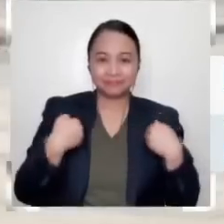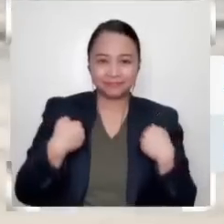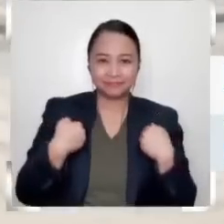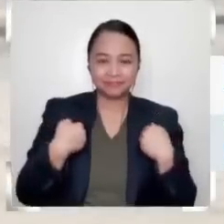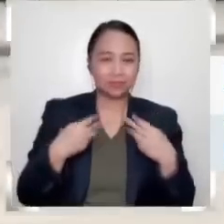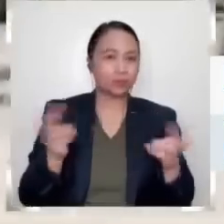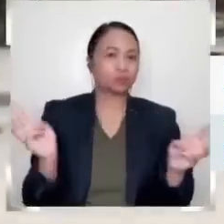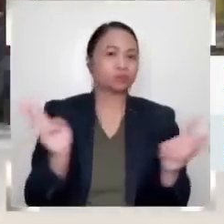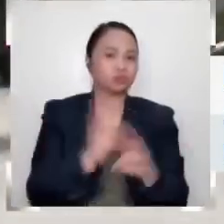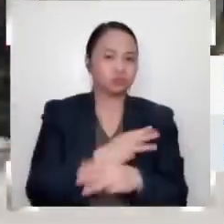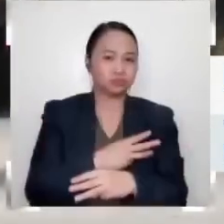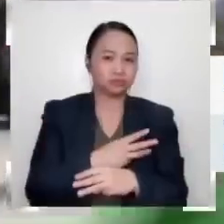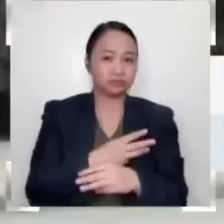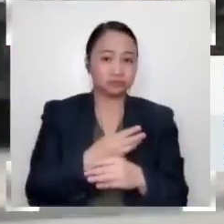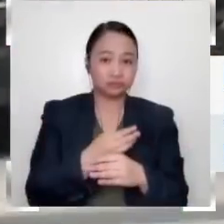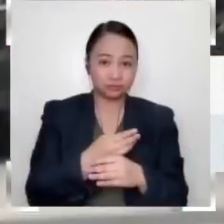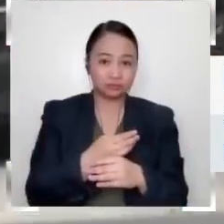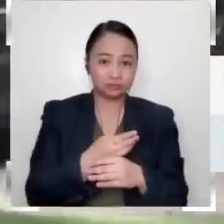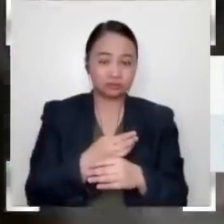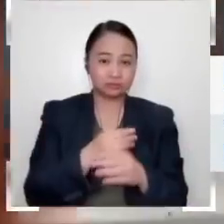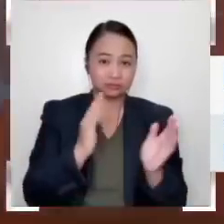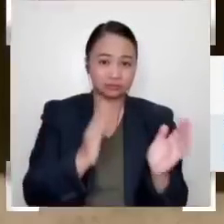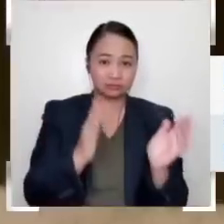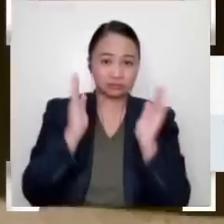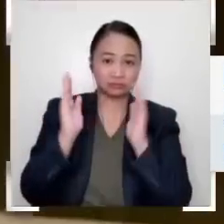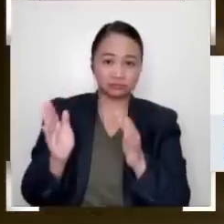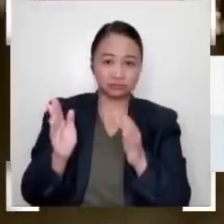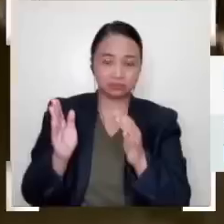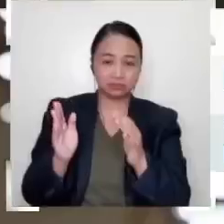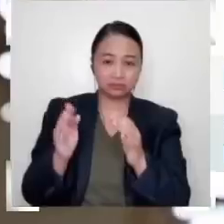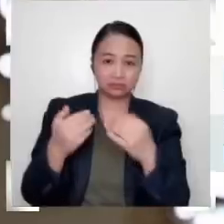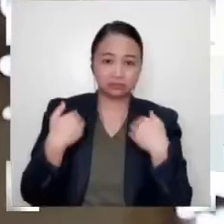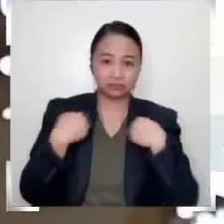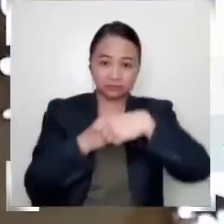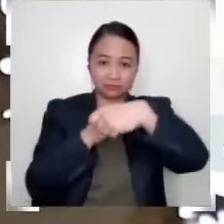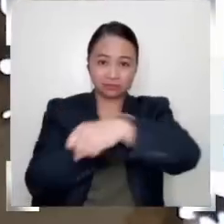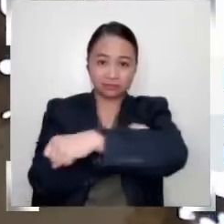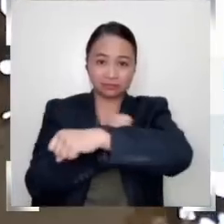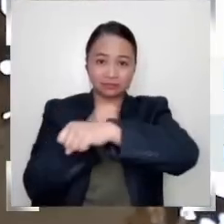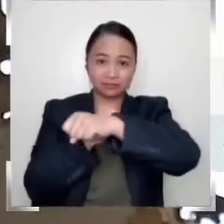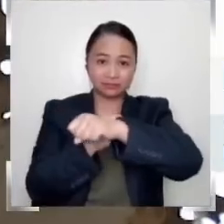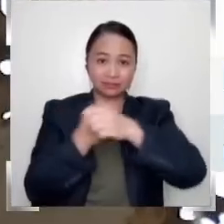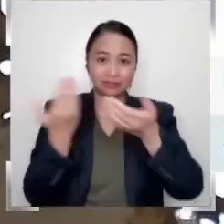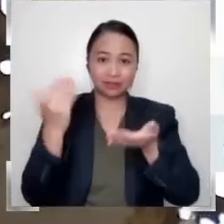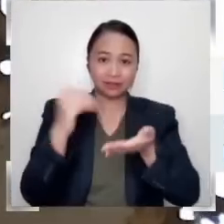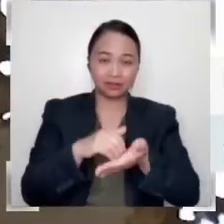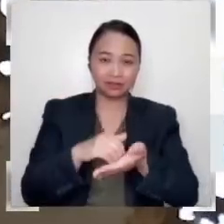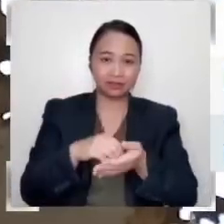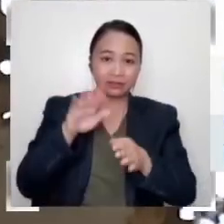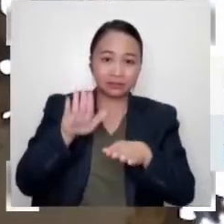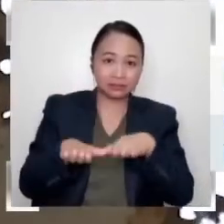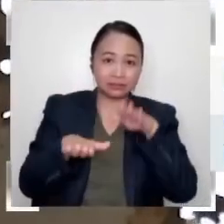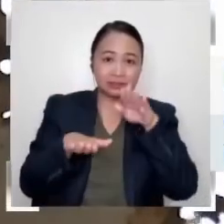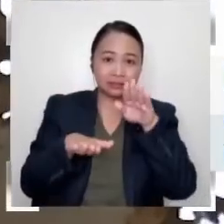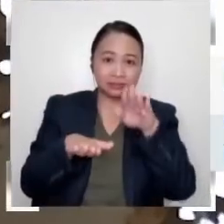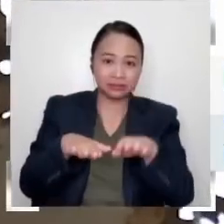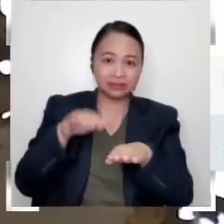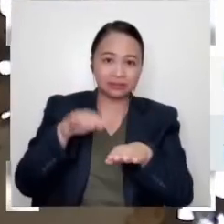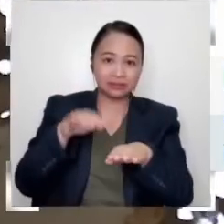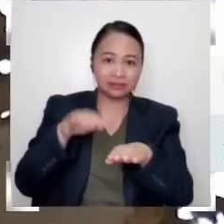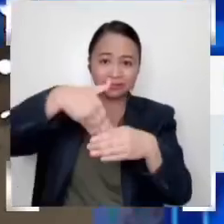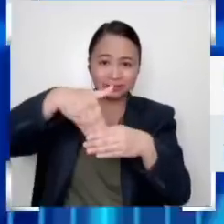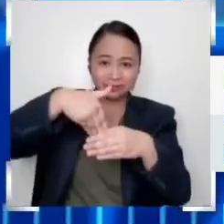ng Kapulong Footbridge sa di kalayuan. Dahil ang mismong tatapakan ng mga pedestrian, butas-butas